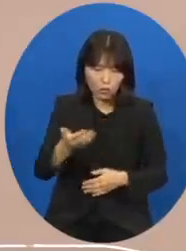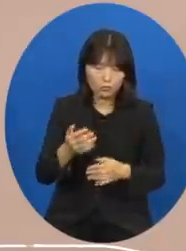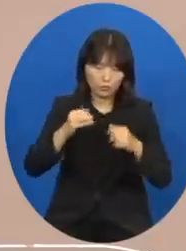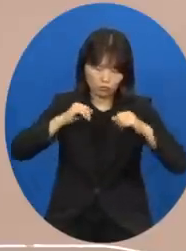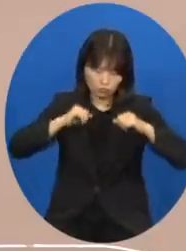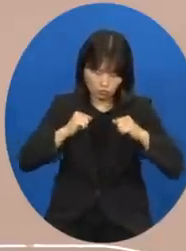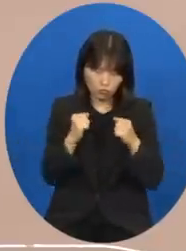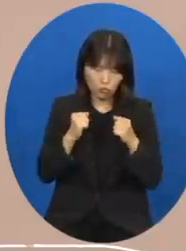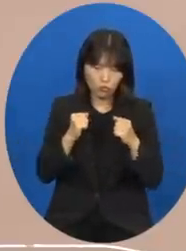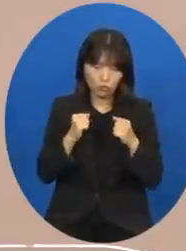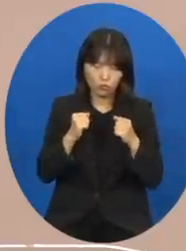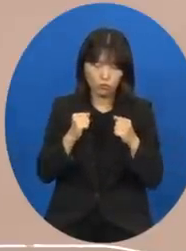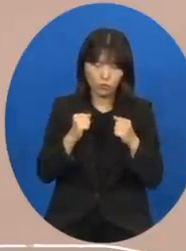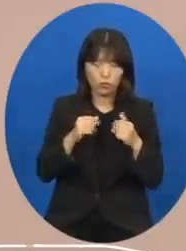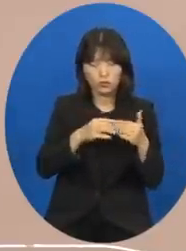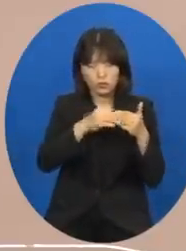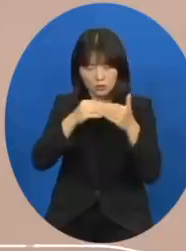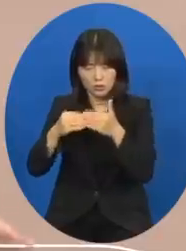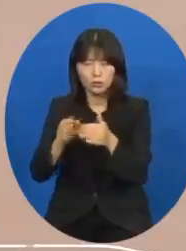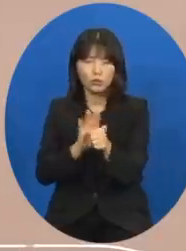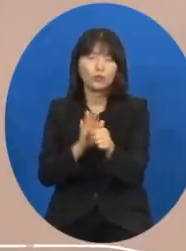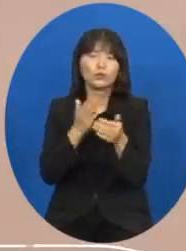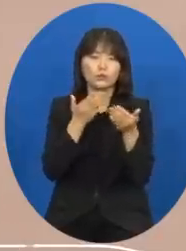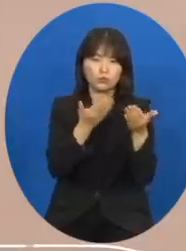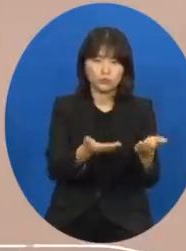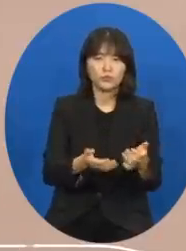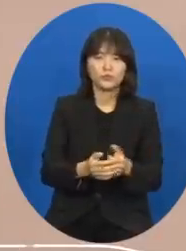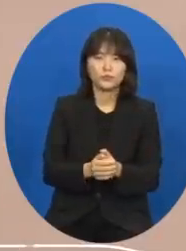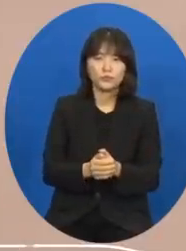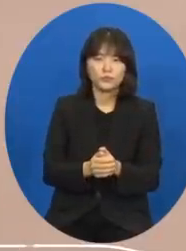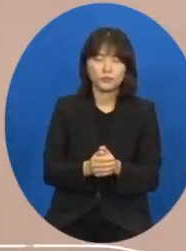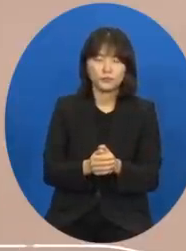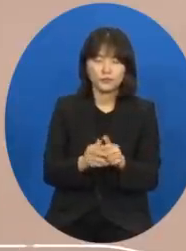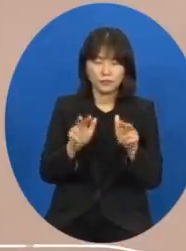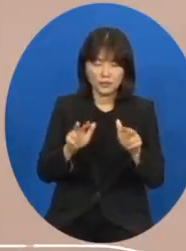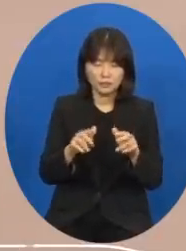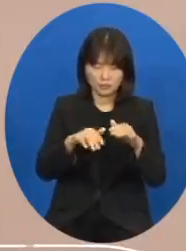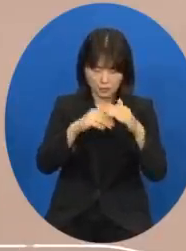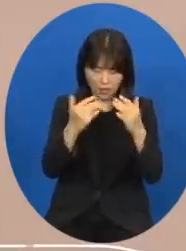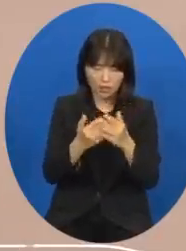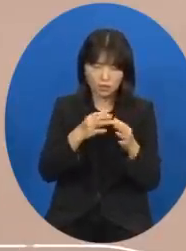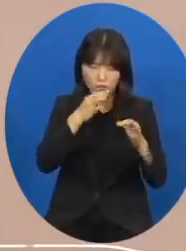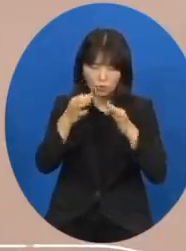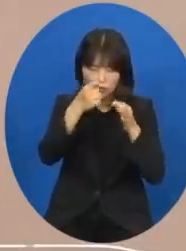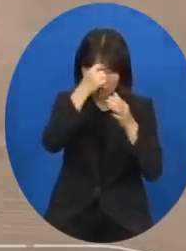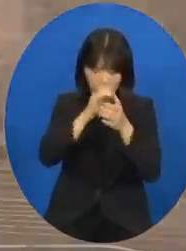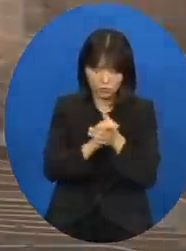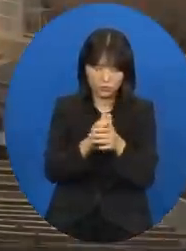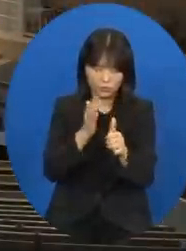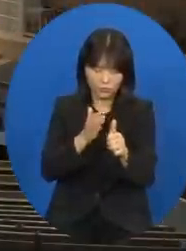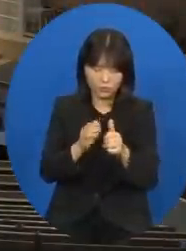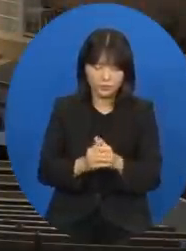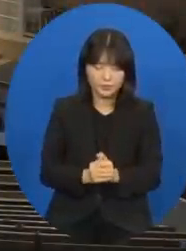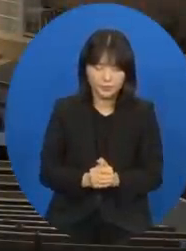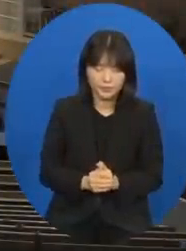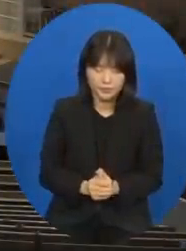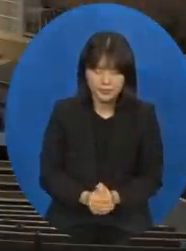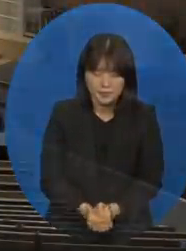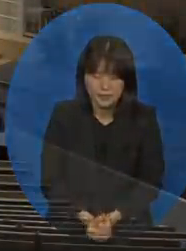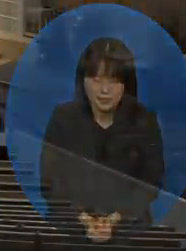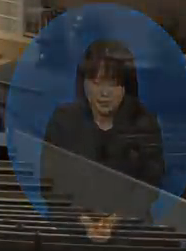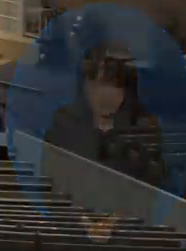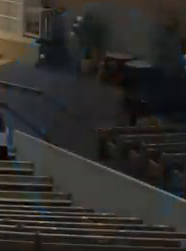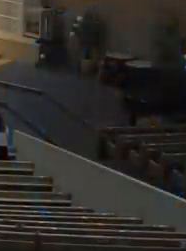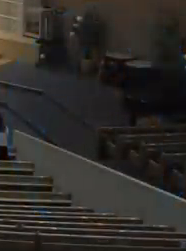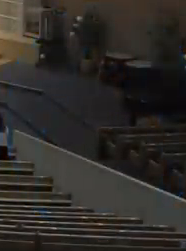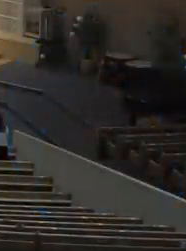여러분을 이끄십니다. 우리 이 시간에 다 같이 통성으로 기도하겠습니다. 은혜와 사랑이 충만하신 아버지